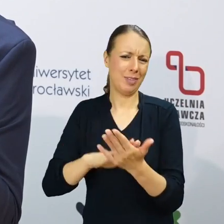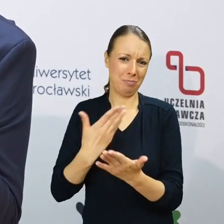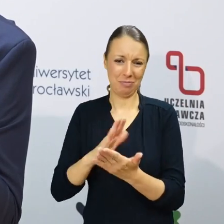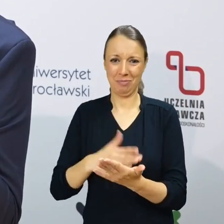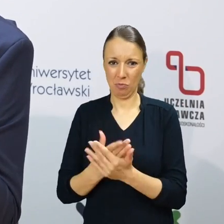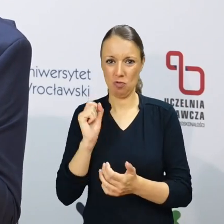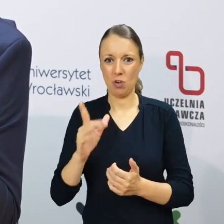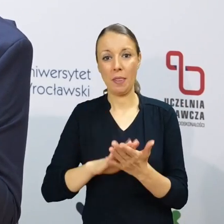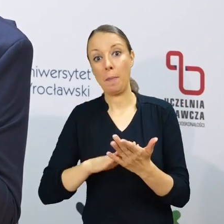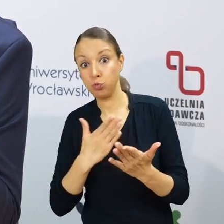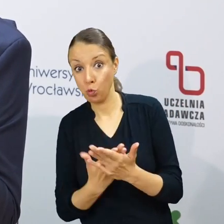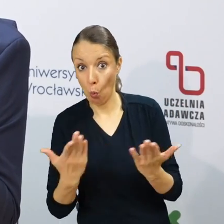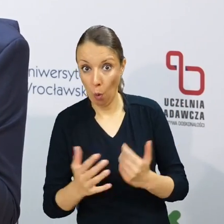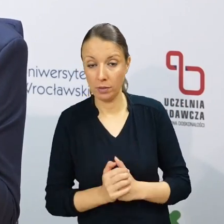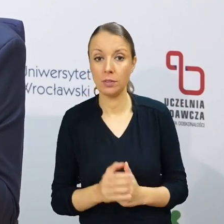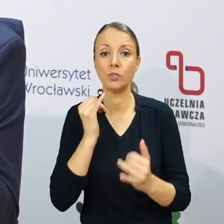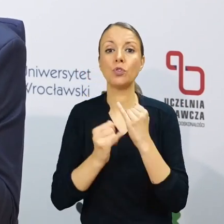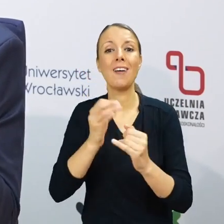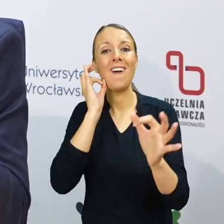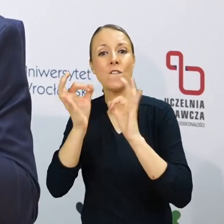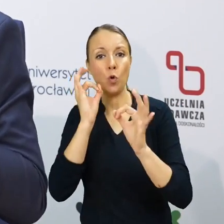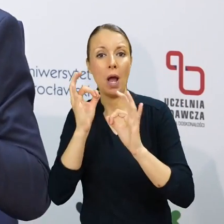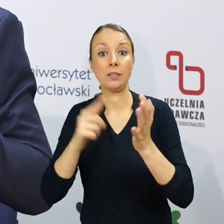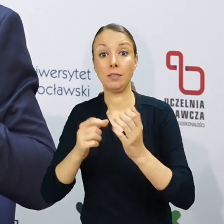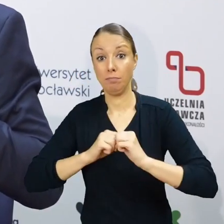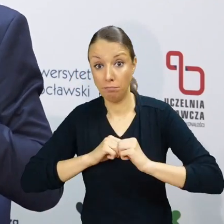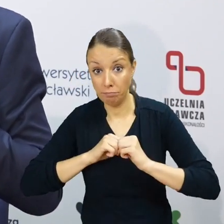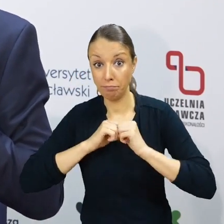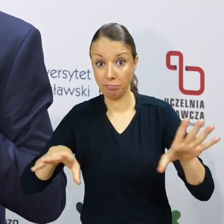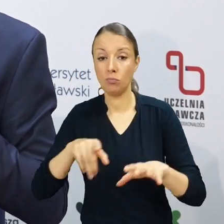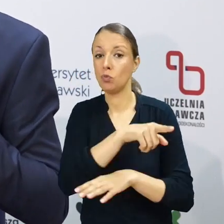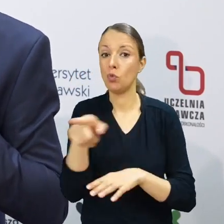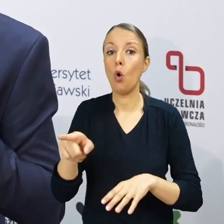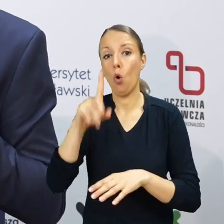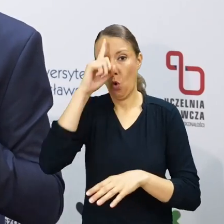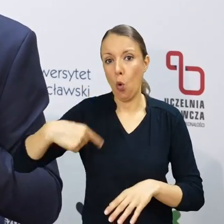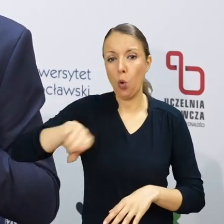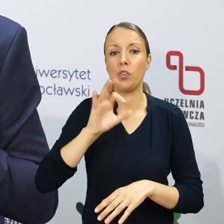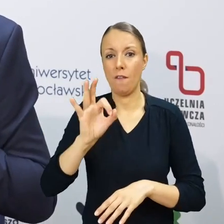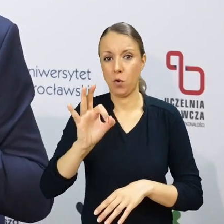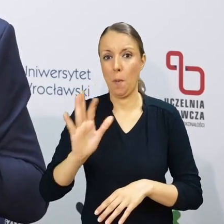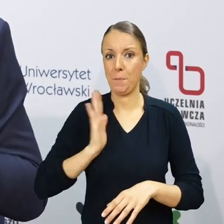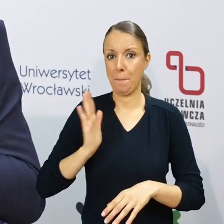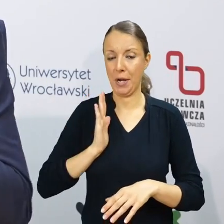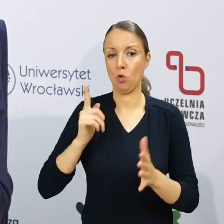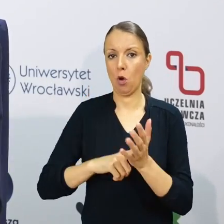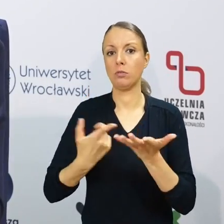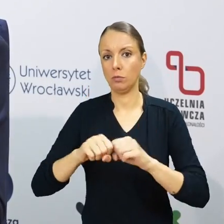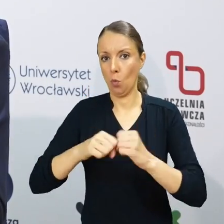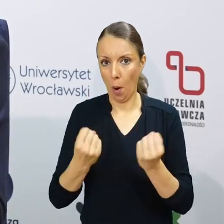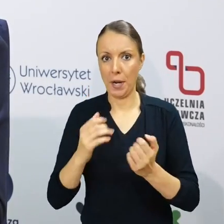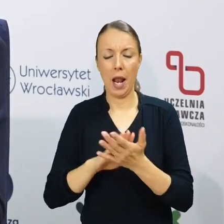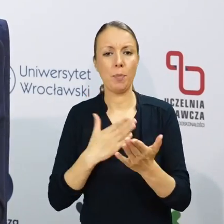jest na przykład to, że ujawnienie informacji zakłóci porządek publiczny lub zagrozi bezpieczeństwu obywateli. Utrudni wykonywanie